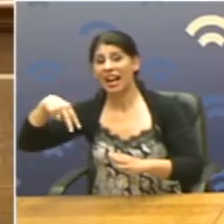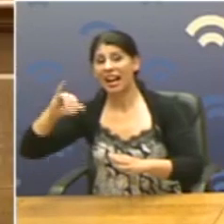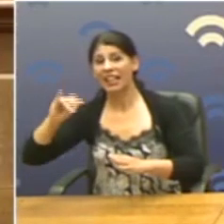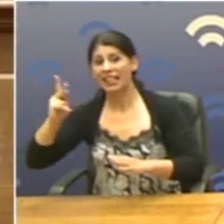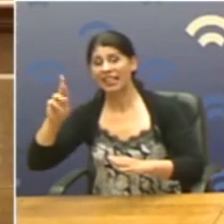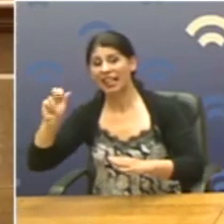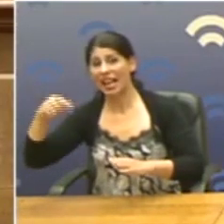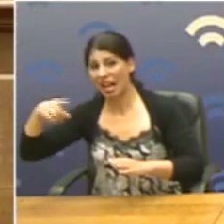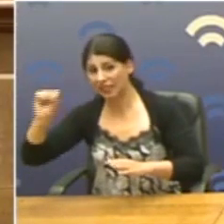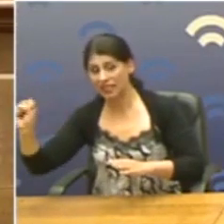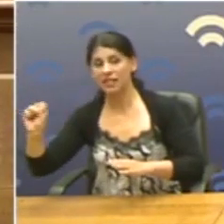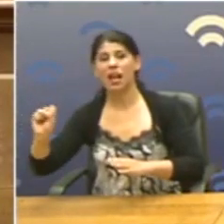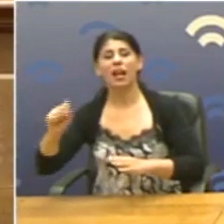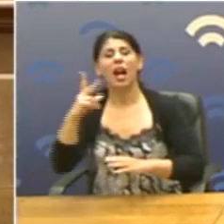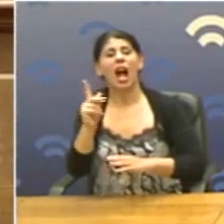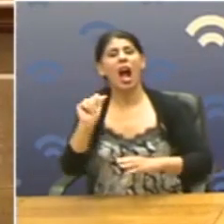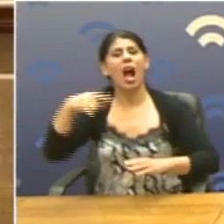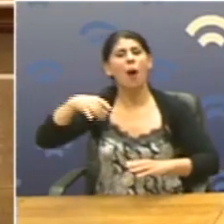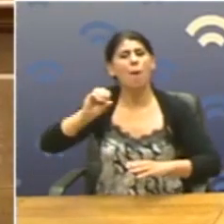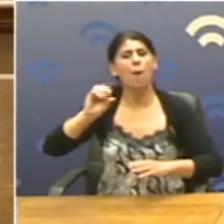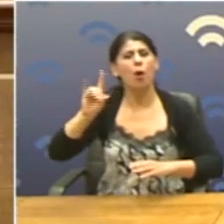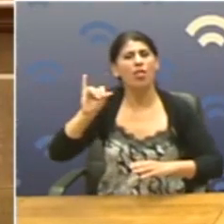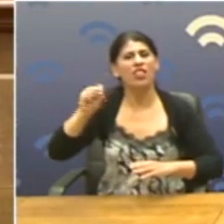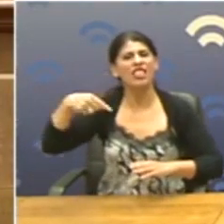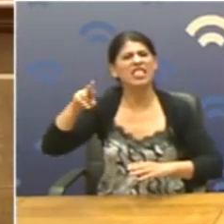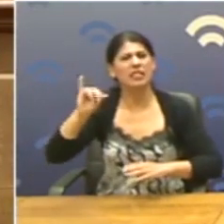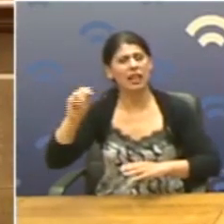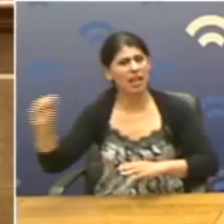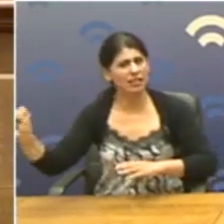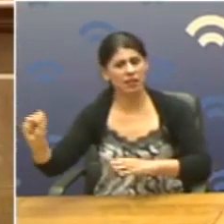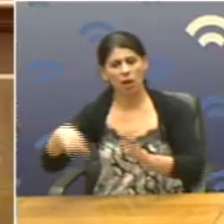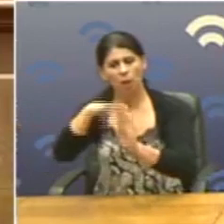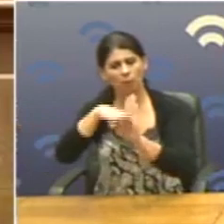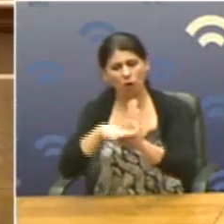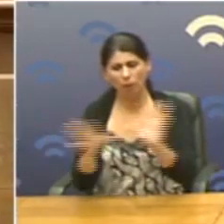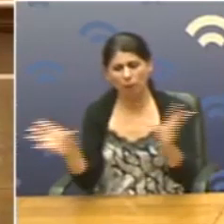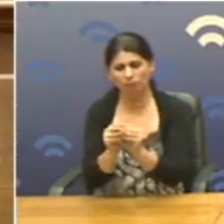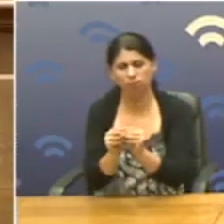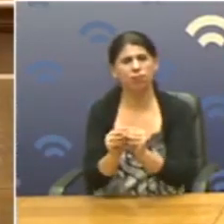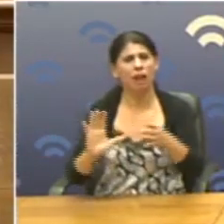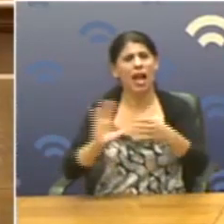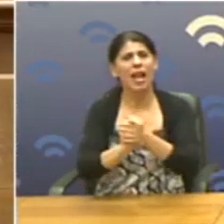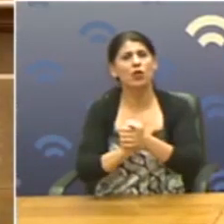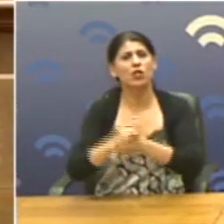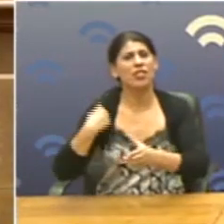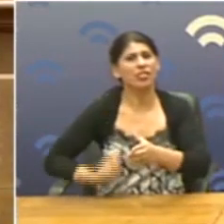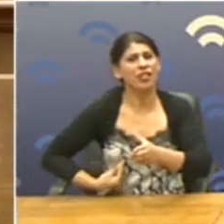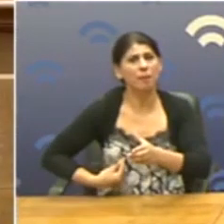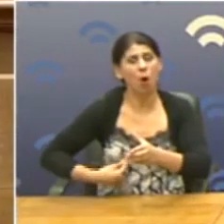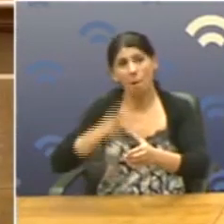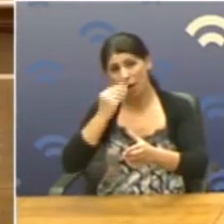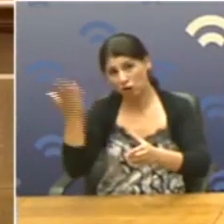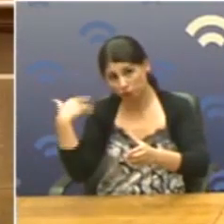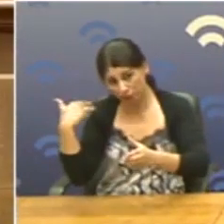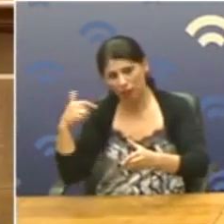ΠΑΣΟΚ, ήρθαν για να προσαρμόσουν καλύτερα τους Δήμους στις ανάγκες της καπιταλιστικής ανάπτυξης και